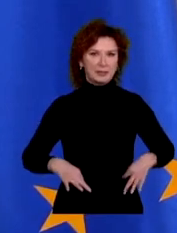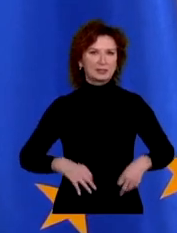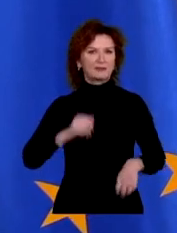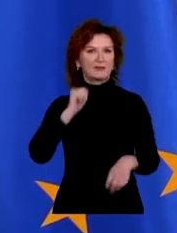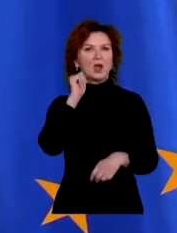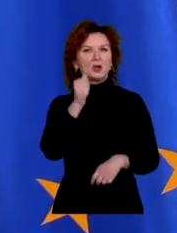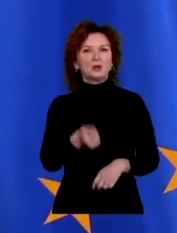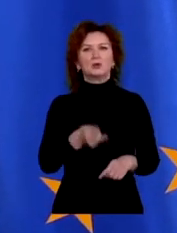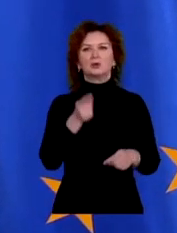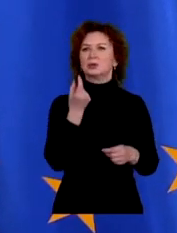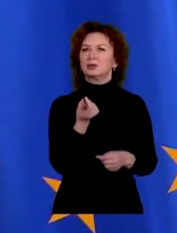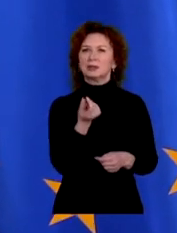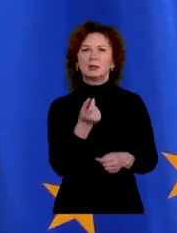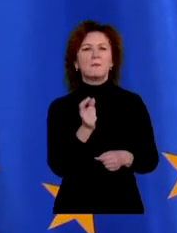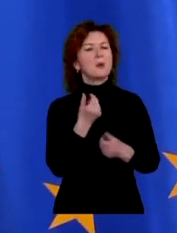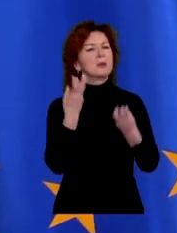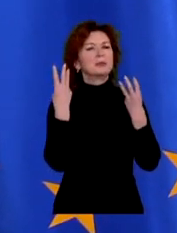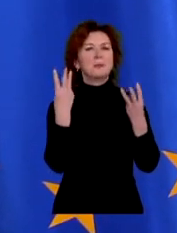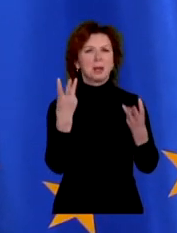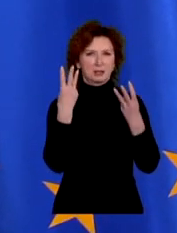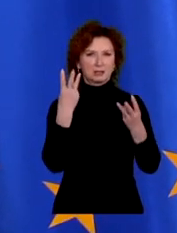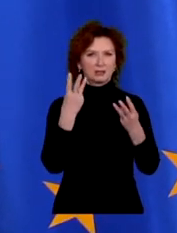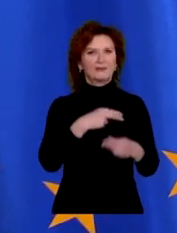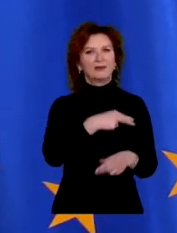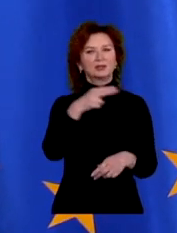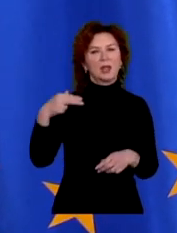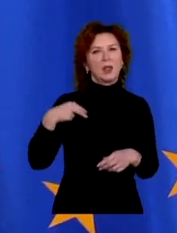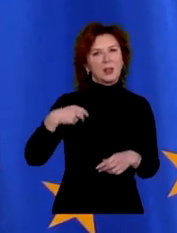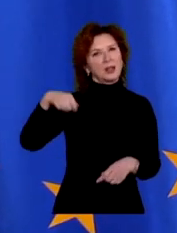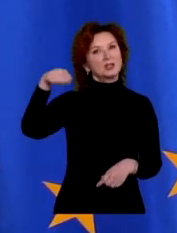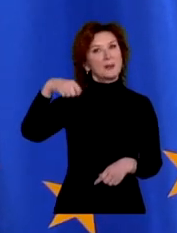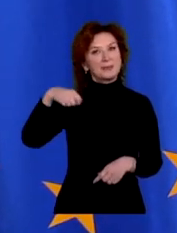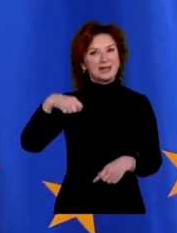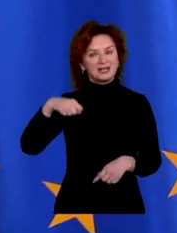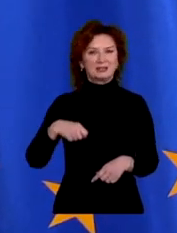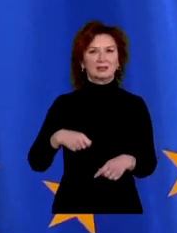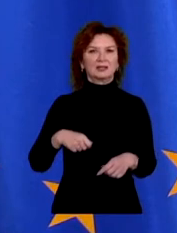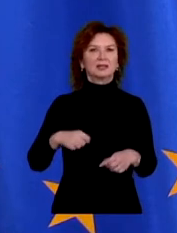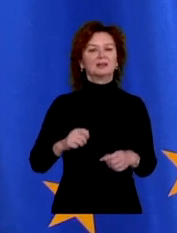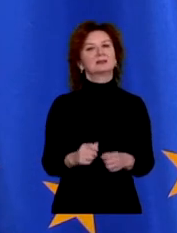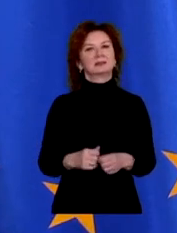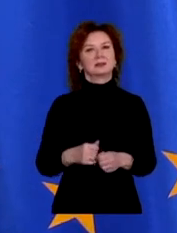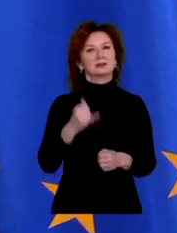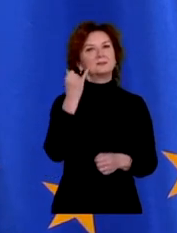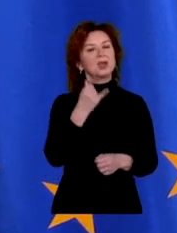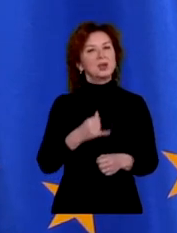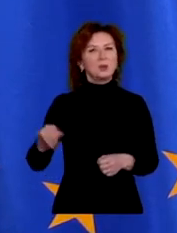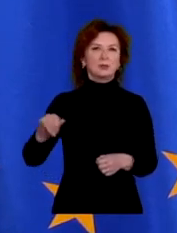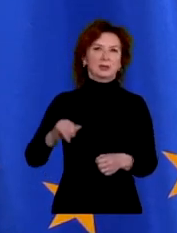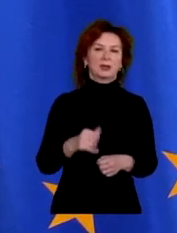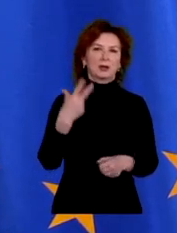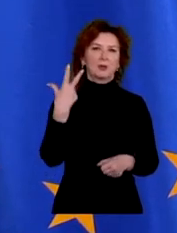jutro ten moment kulminacyjny naszej prezydencji, obchody